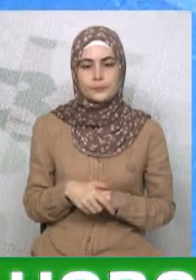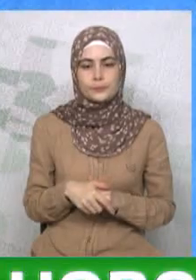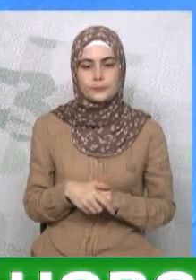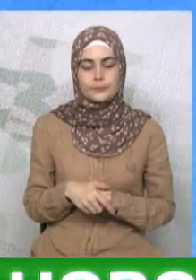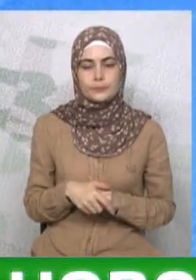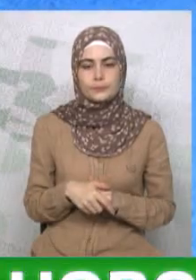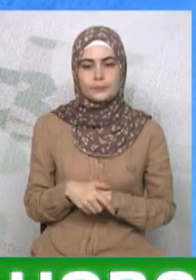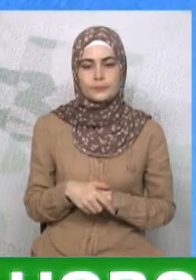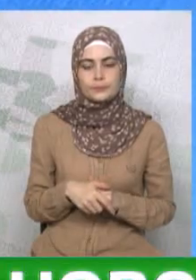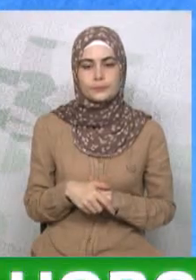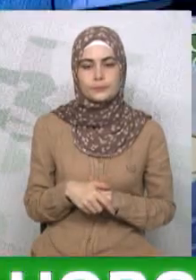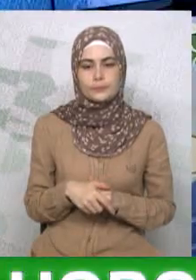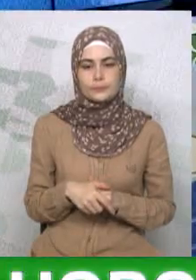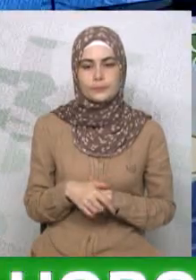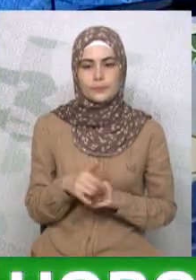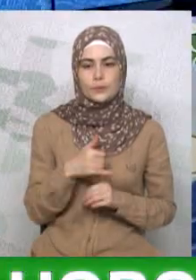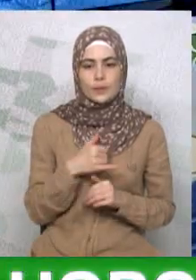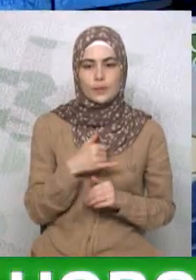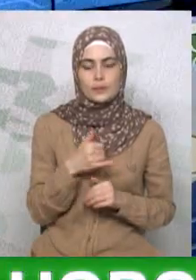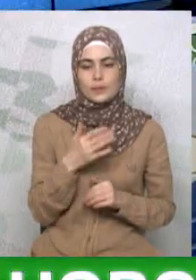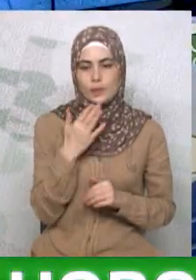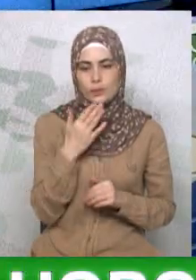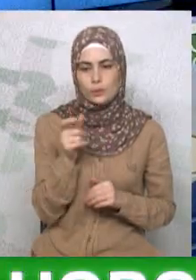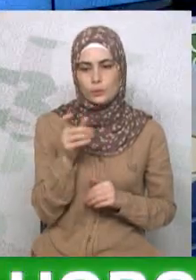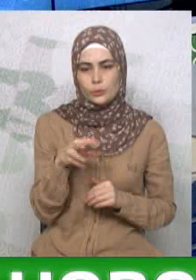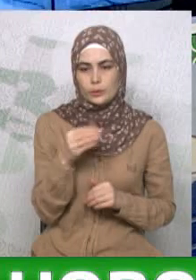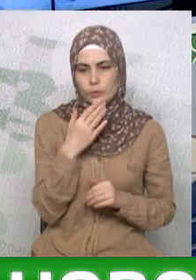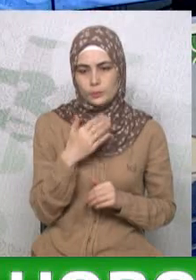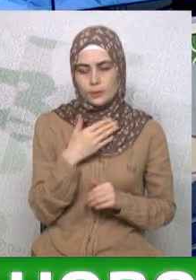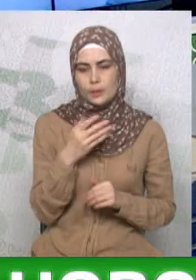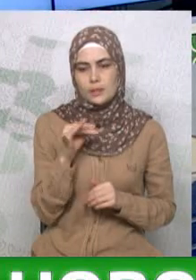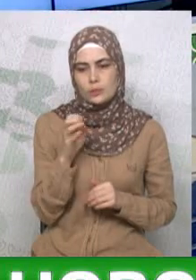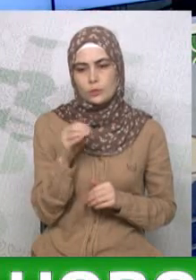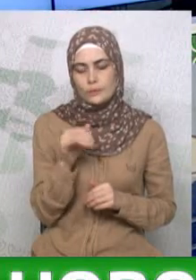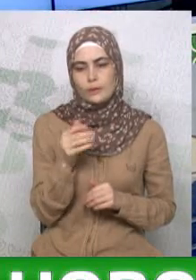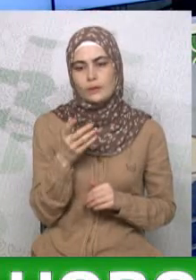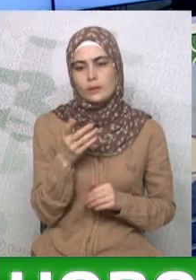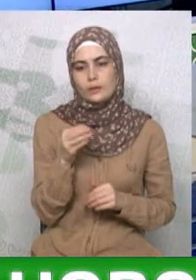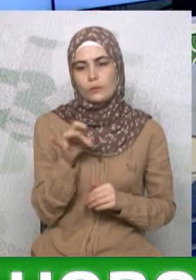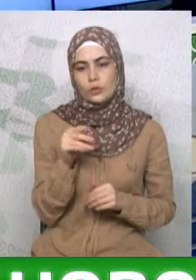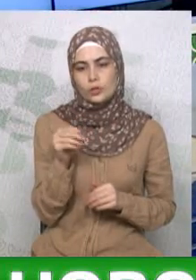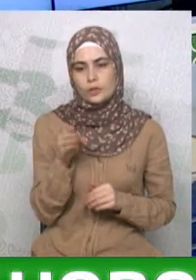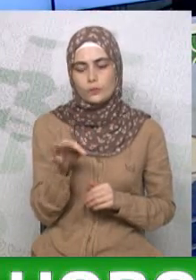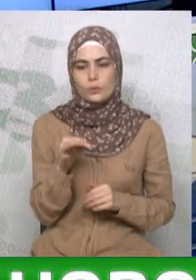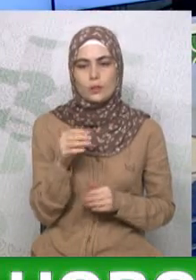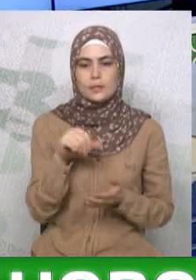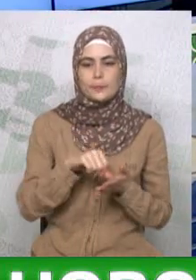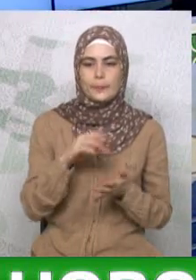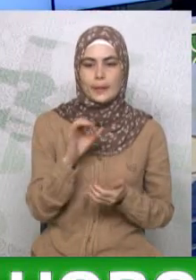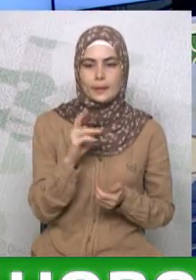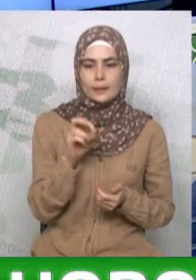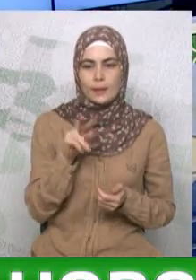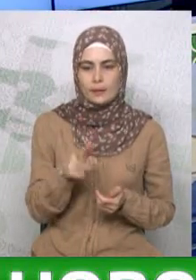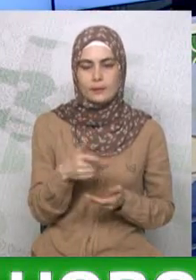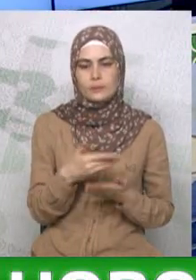вообще? Ну, у нас люди вообще любят искусство, творчество. Они с удовольствием ходят на концерты, на спектакли. Когда бывает премьера